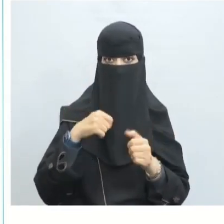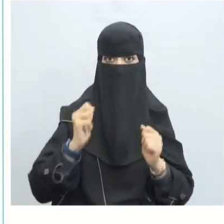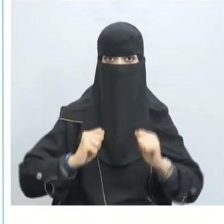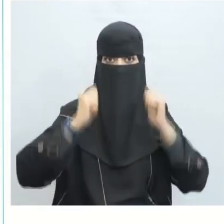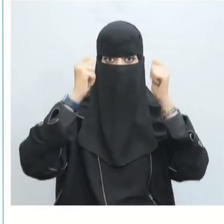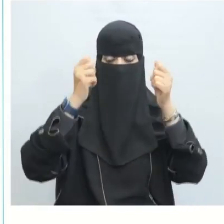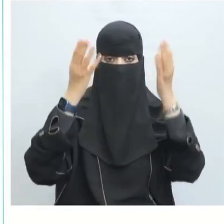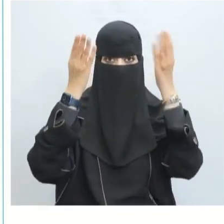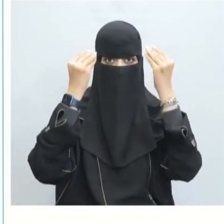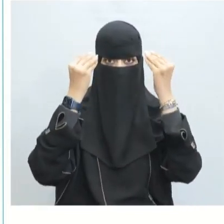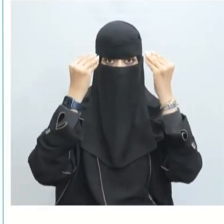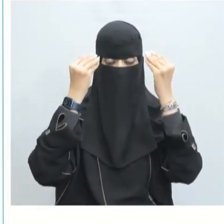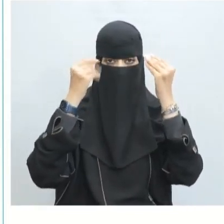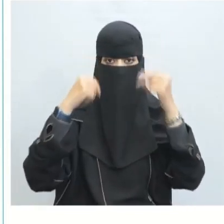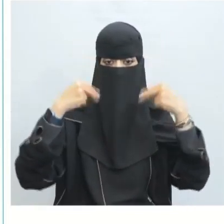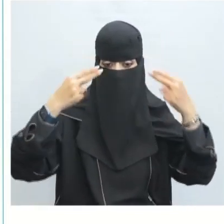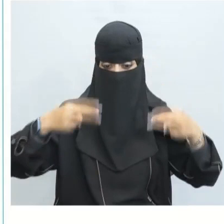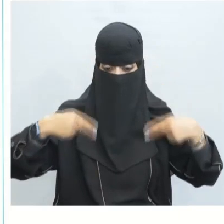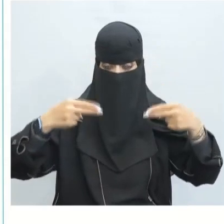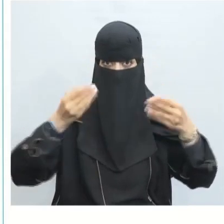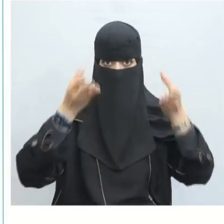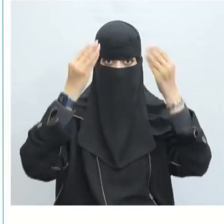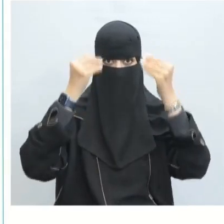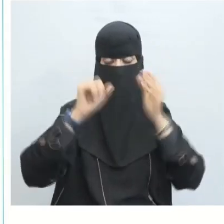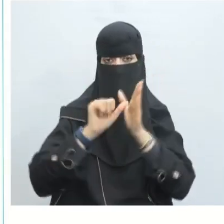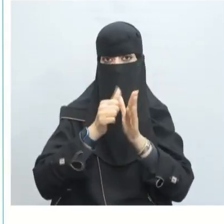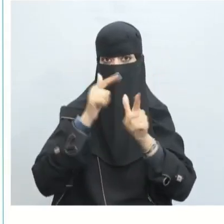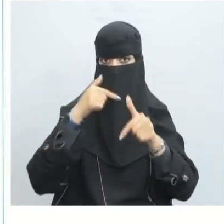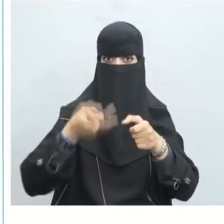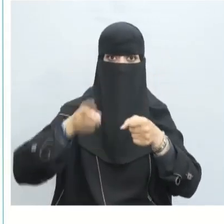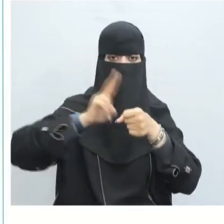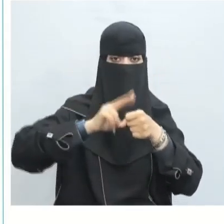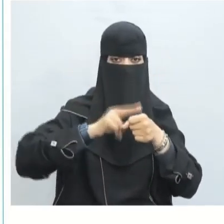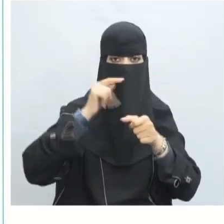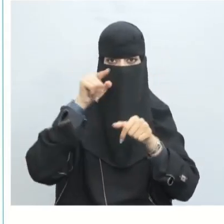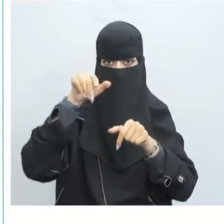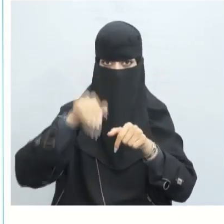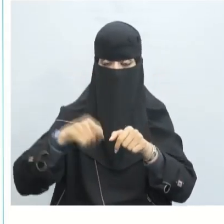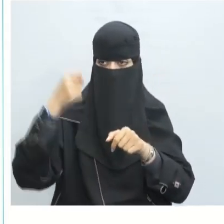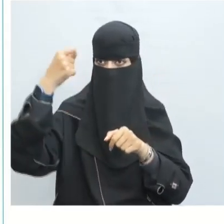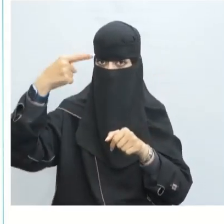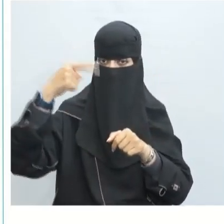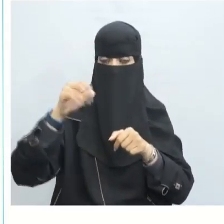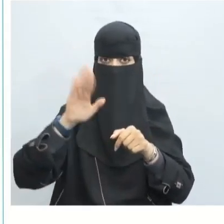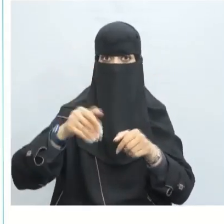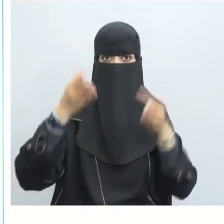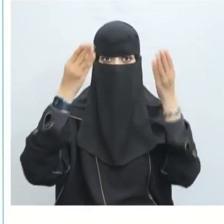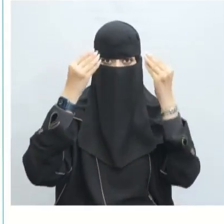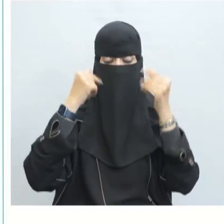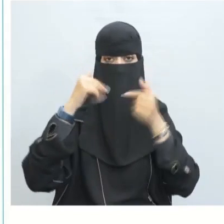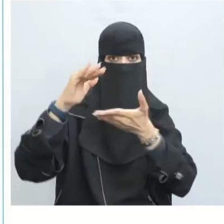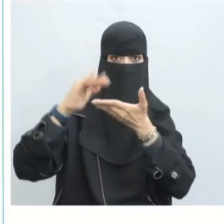ثقافيه او عفوا فعاليه ثقافيه جديده ام متكرره اذا هذا المؤشر او هذه البيانات